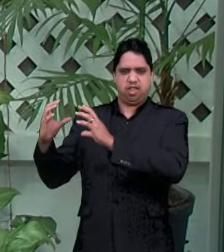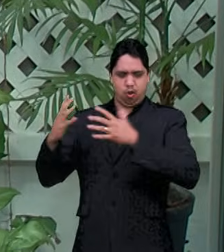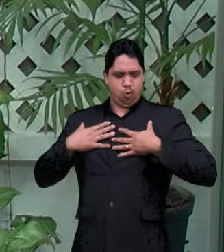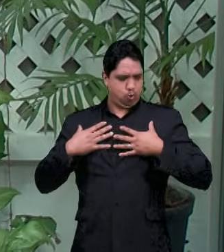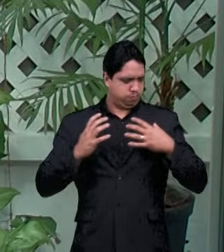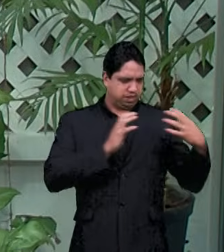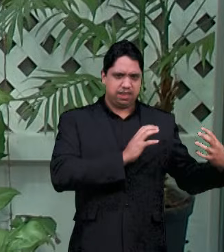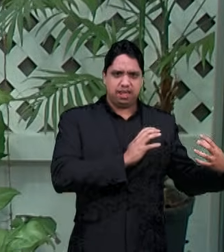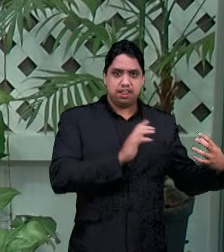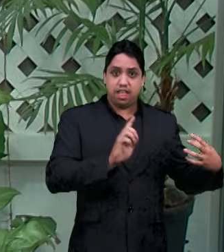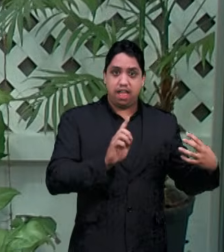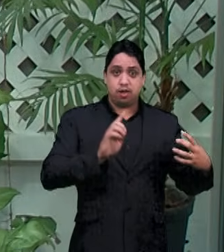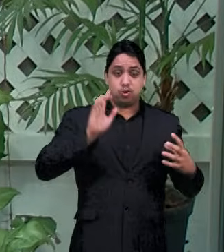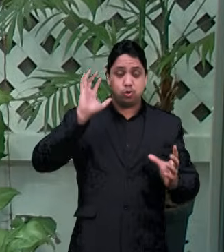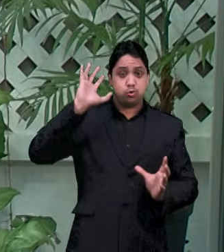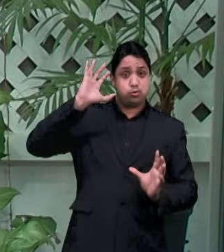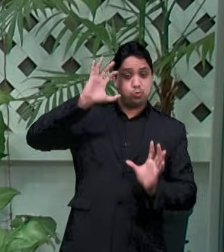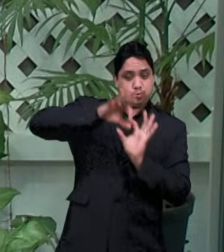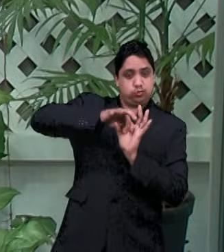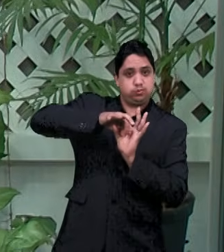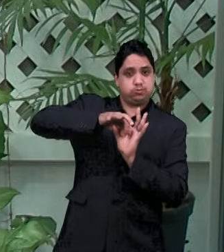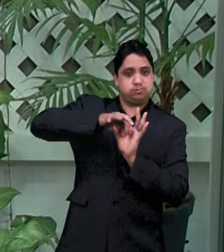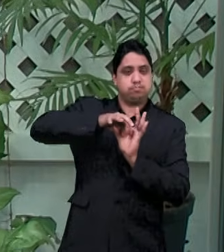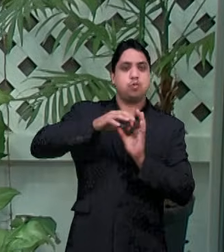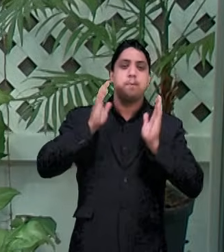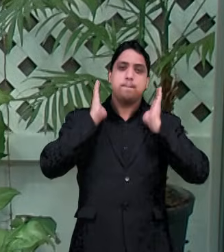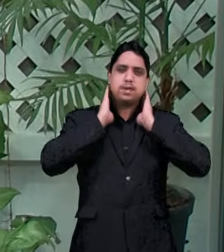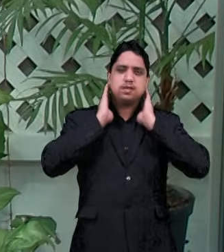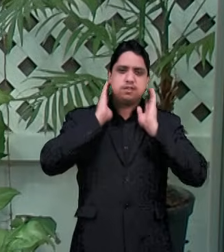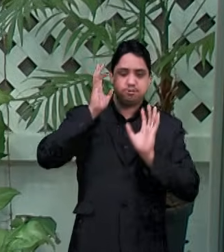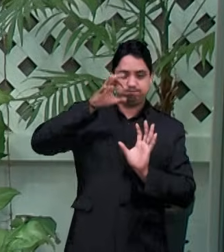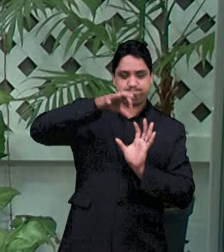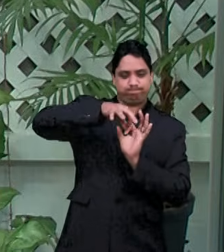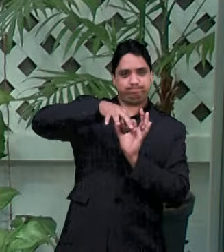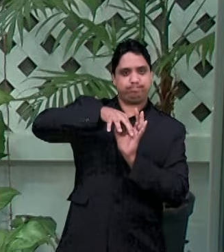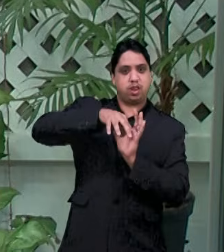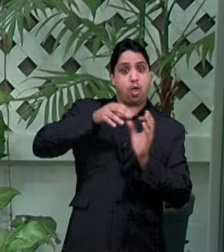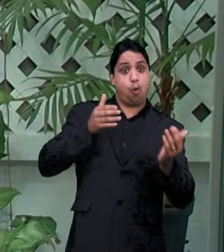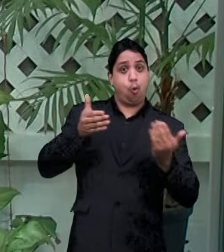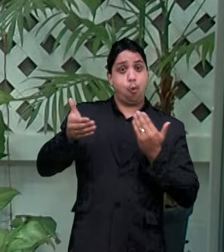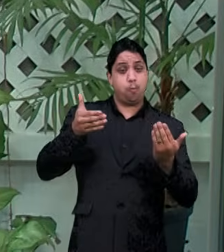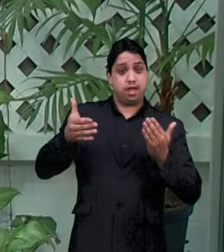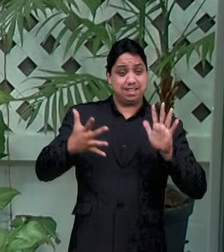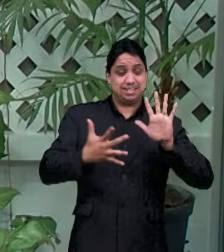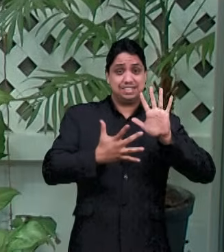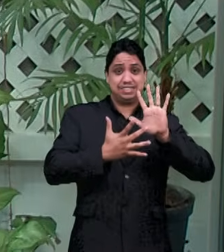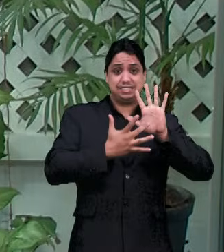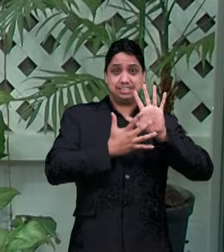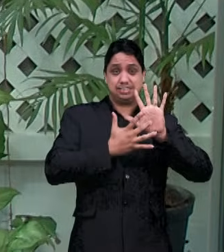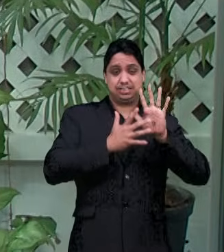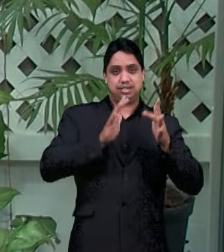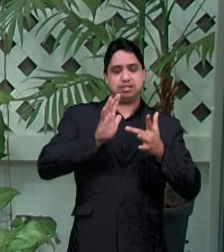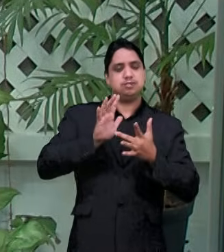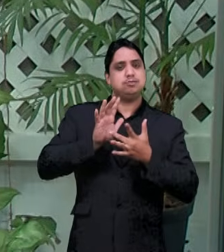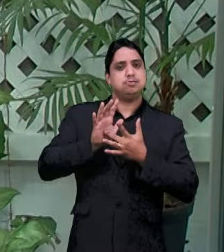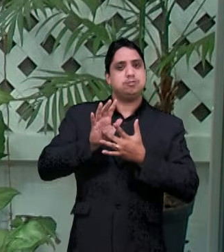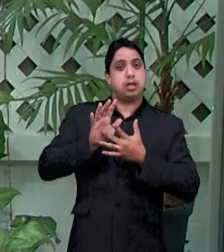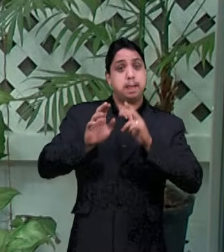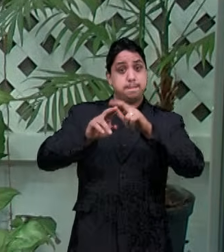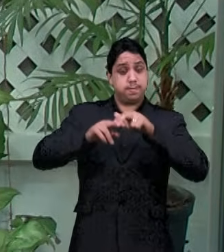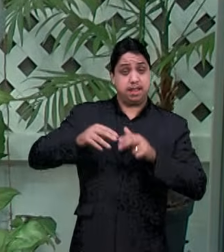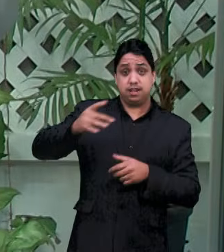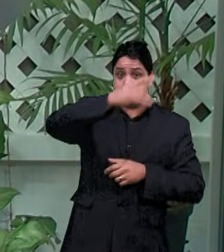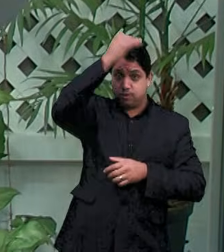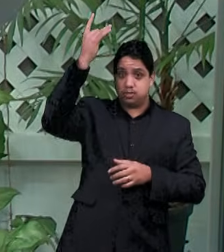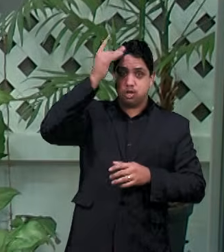elle est interne. La perle, c'est le salut. La perle est la révélation. La